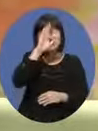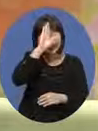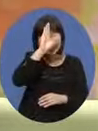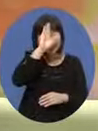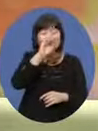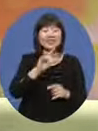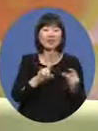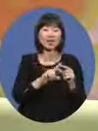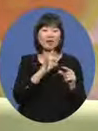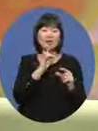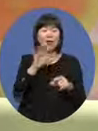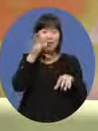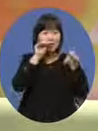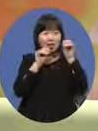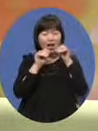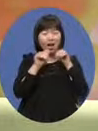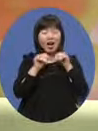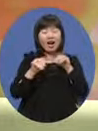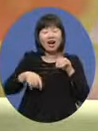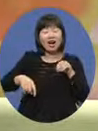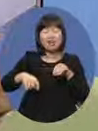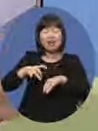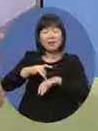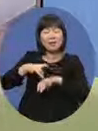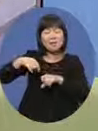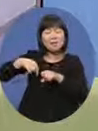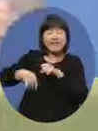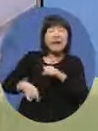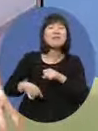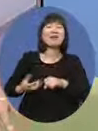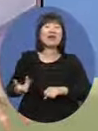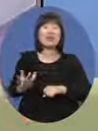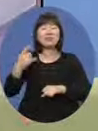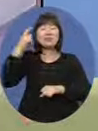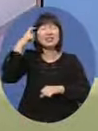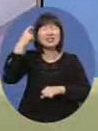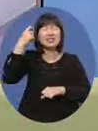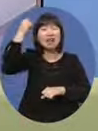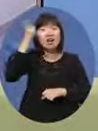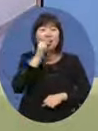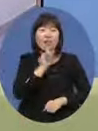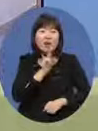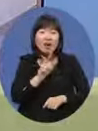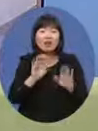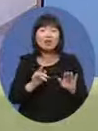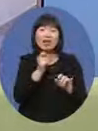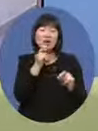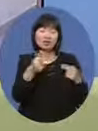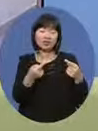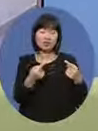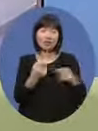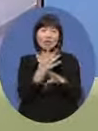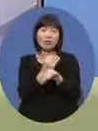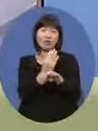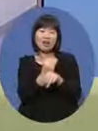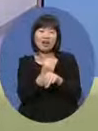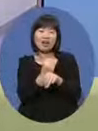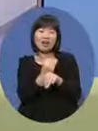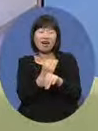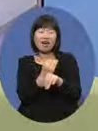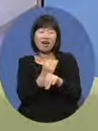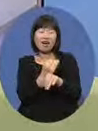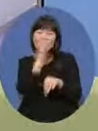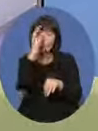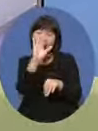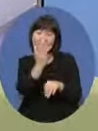들어도 그렇죠. 뼈 아픈 기억이 떠오르시나 봐요. 그러니까 일단 이렇게 돼요. 이제 네. 1년 달력을 받으면 올해 음력설은 언제야? 달력 받기 시작하는 게